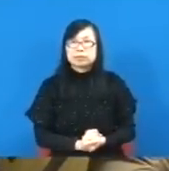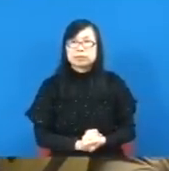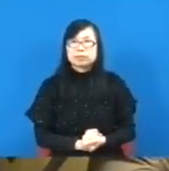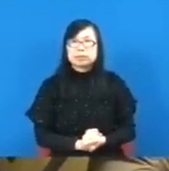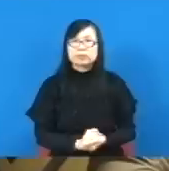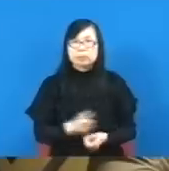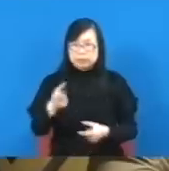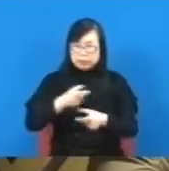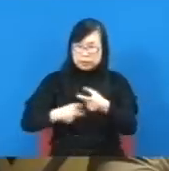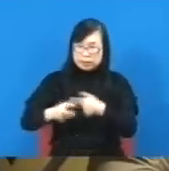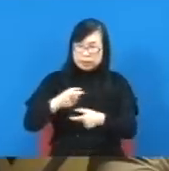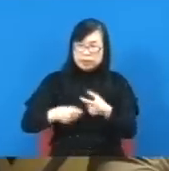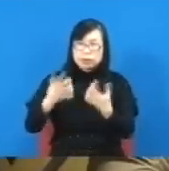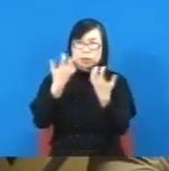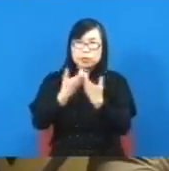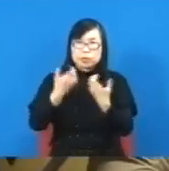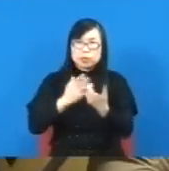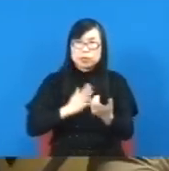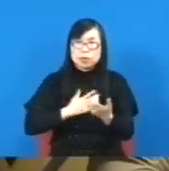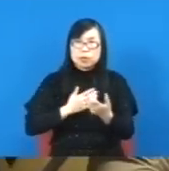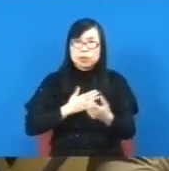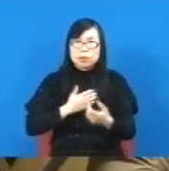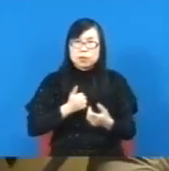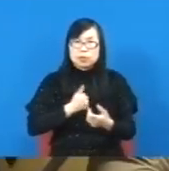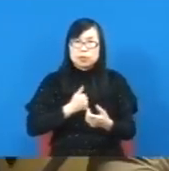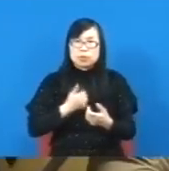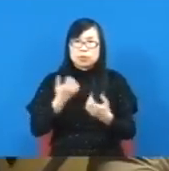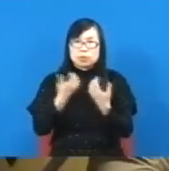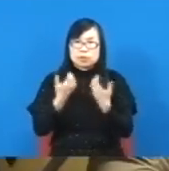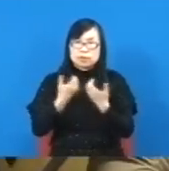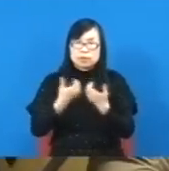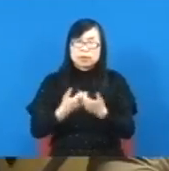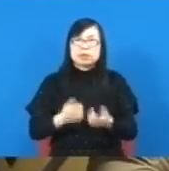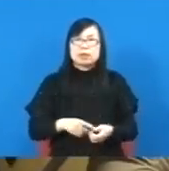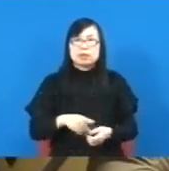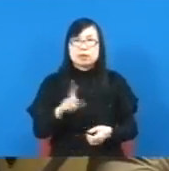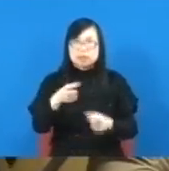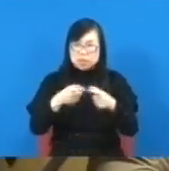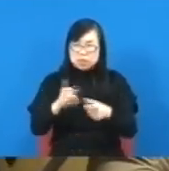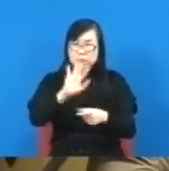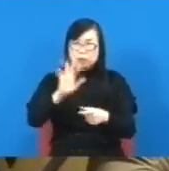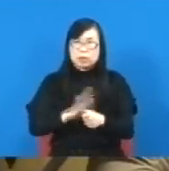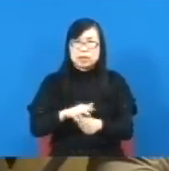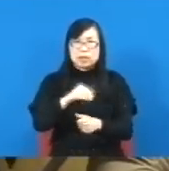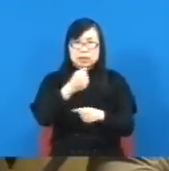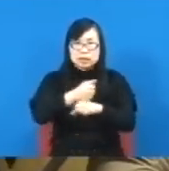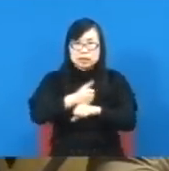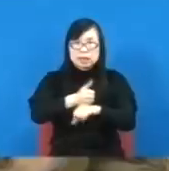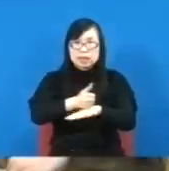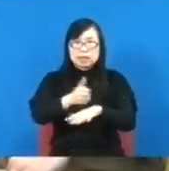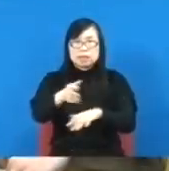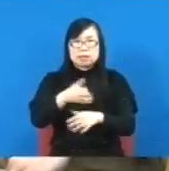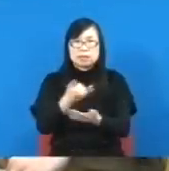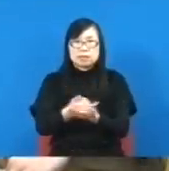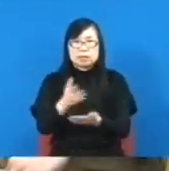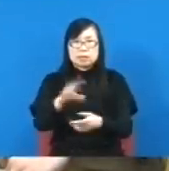佢個財政預算案就最緊要就係我唔會使錢。嗱，你哋啲基層死就死，唔關我